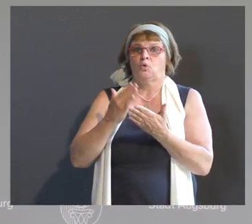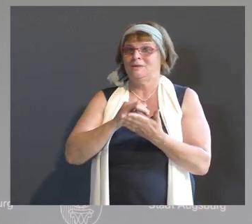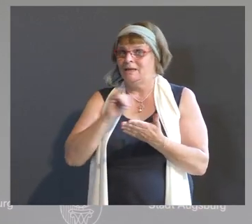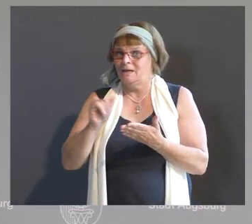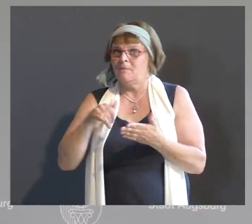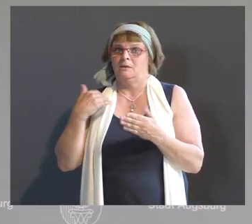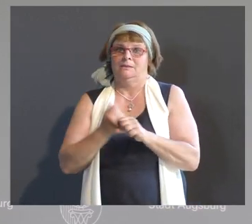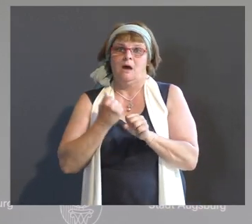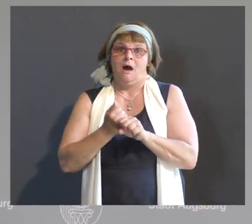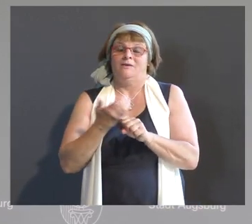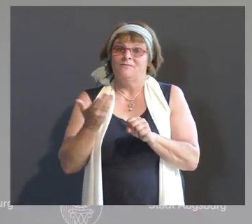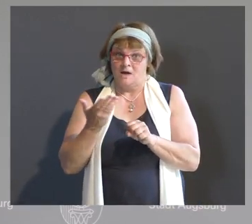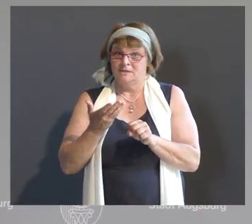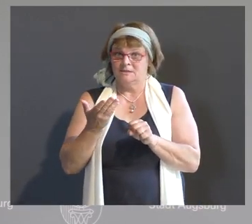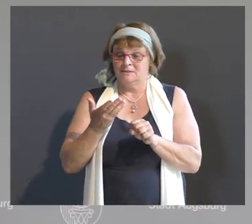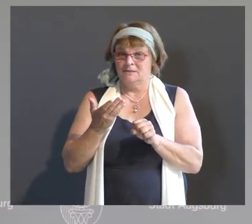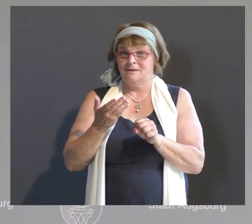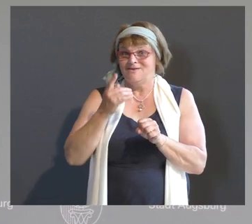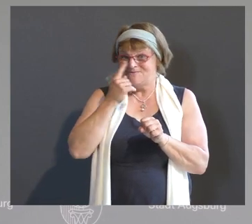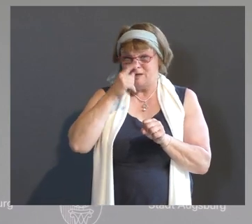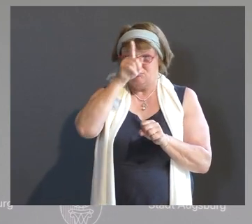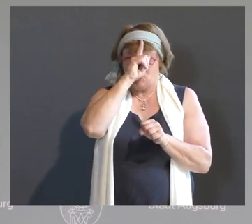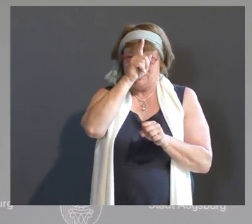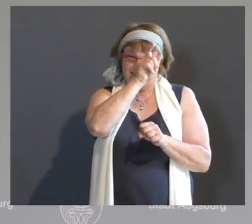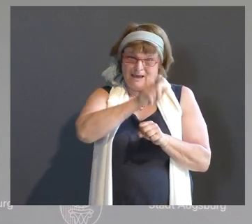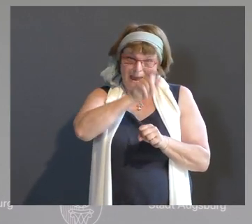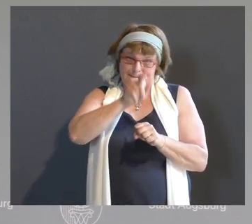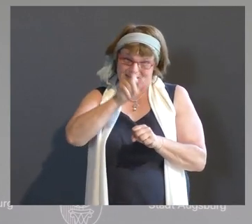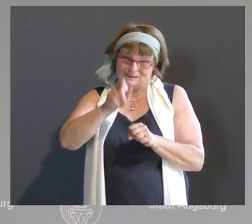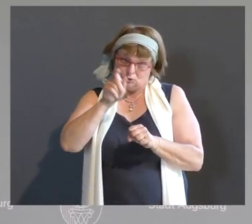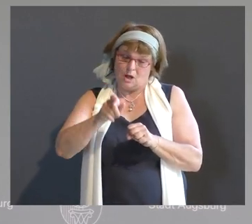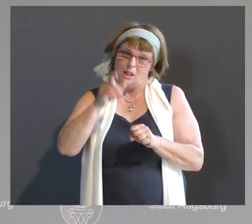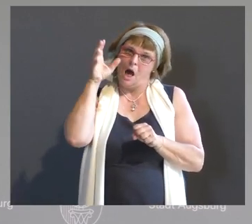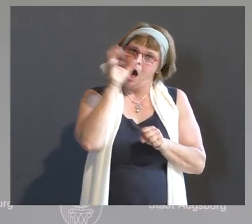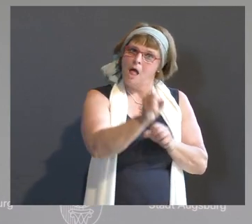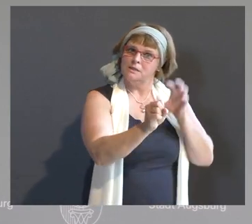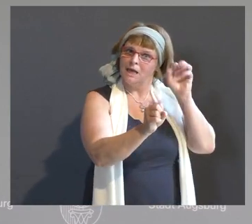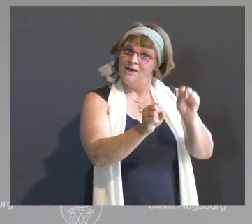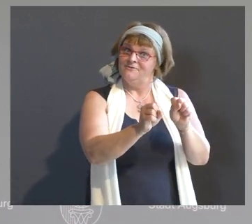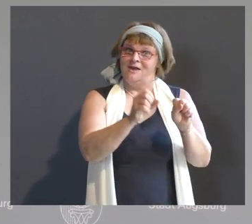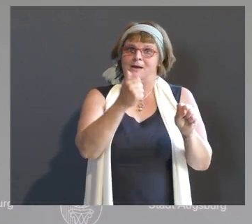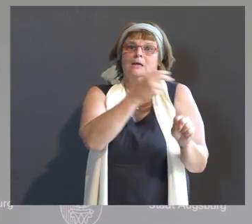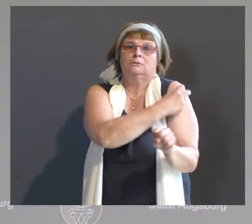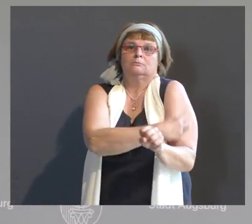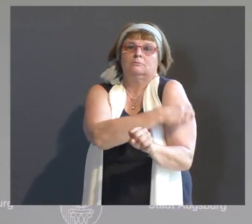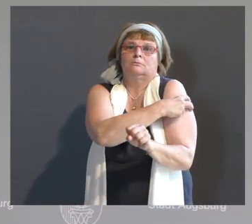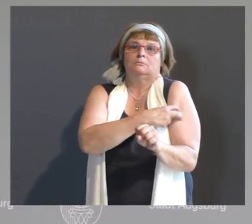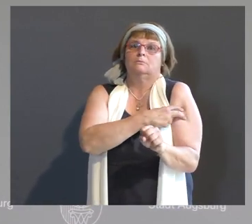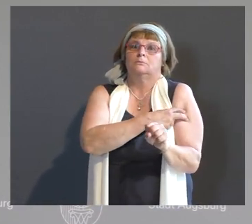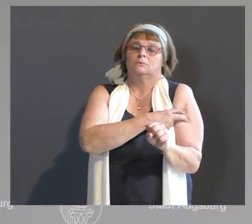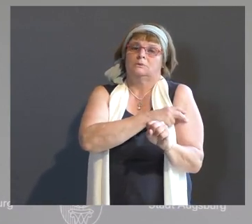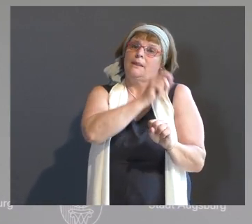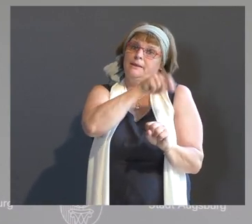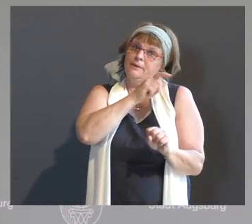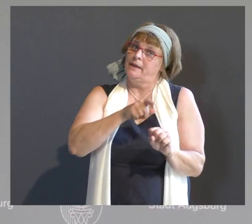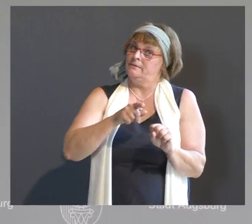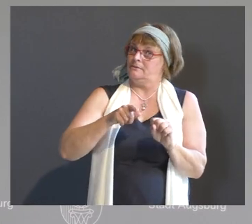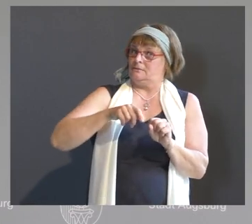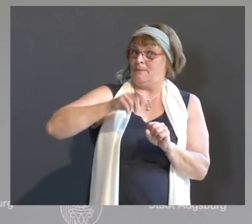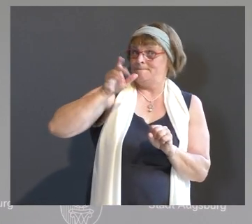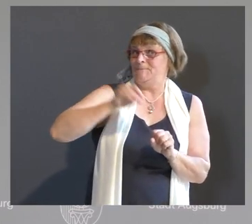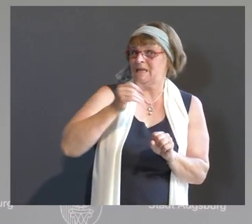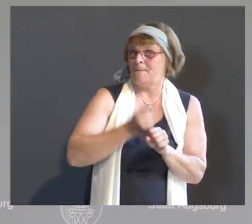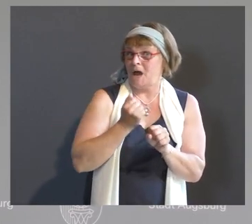hat, dass sie bei Angriffen auf Polizei, Feuerwehr und Rettungskräfte eine Null-Toleranz-Schwelle fahren wird.